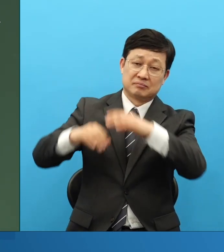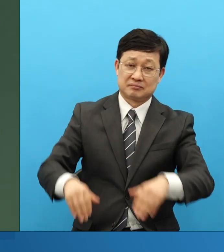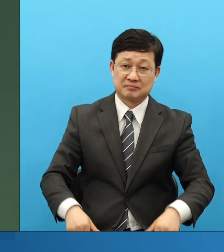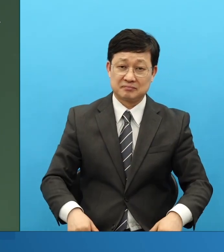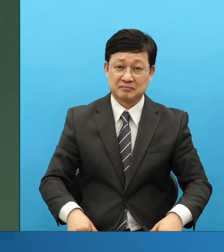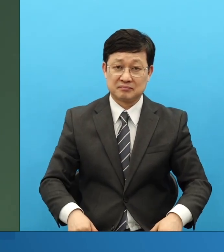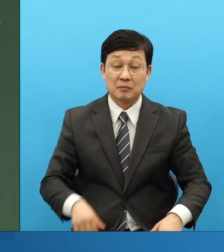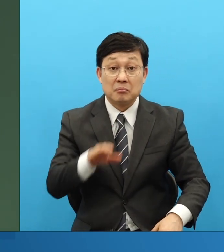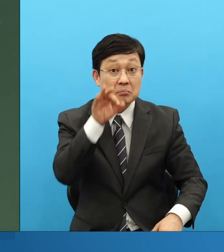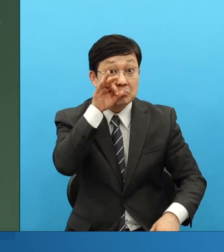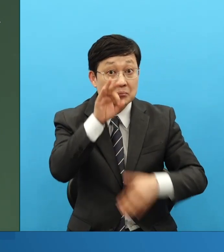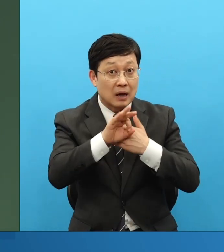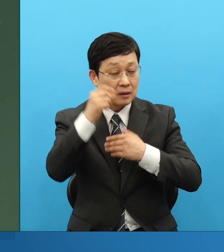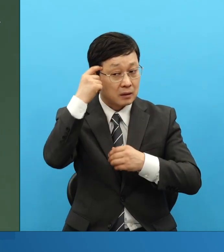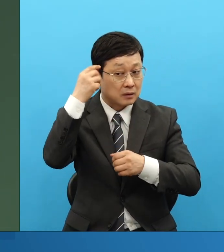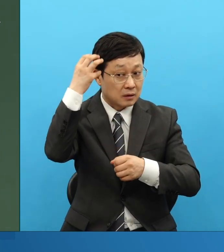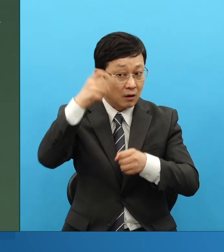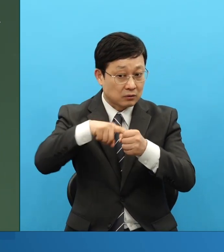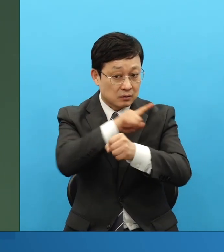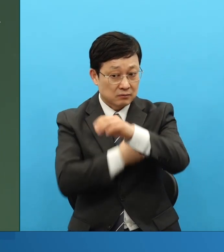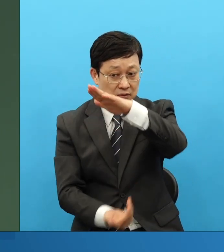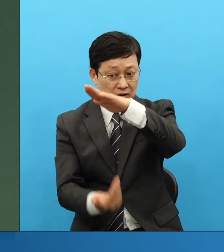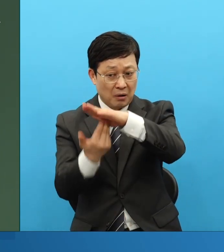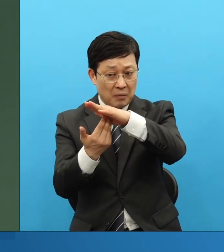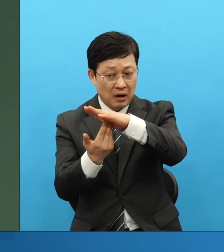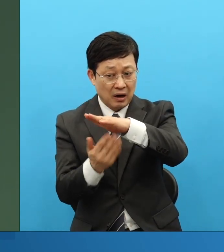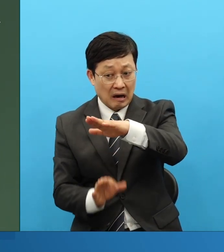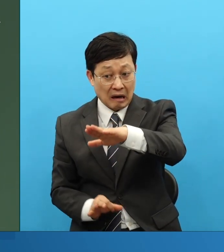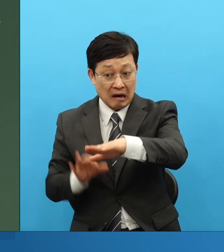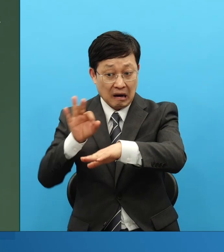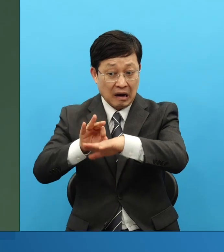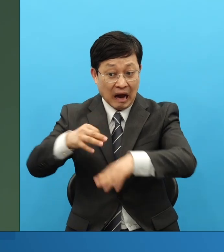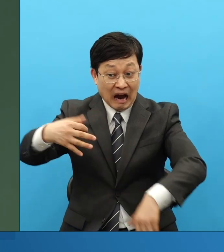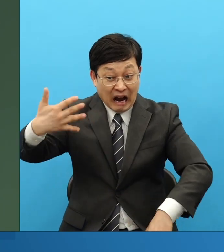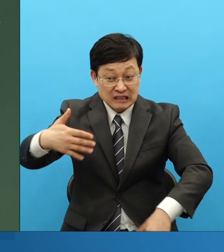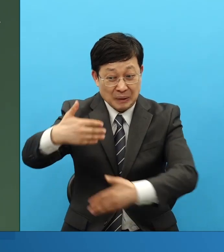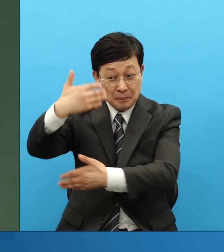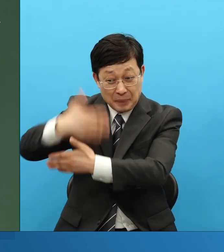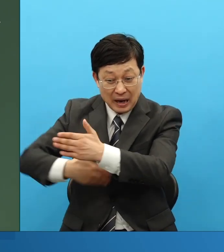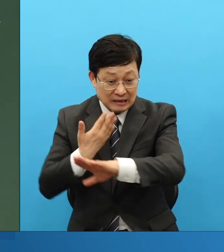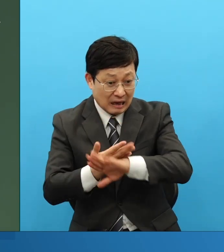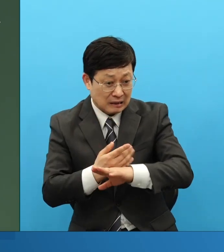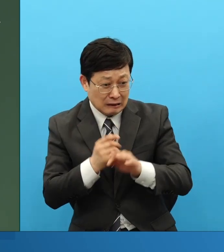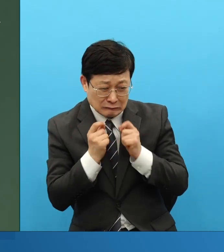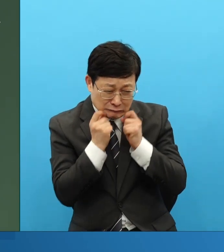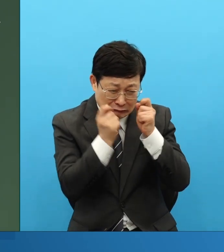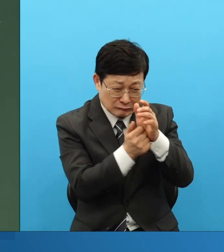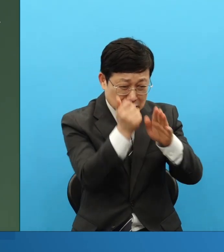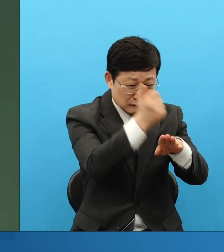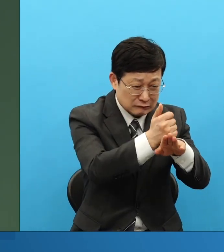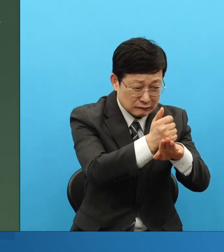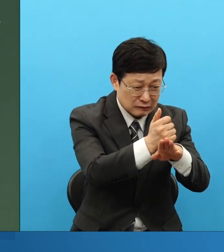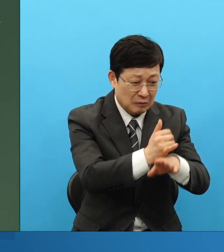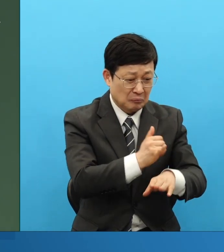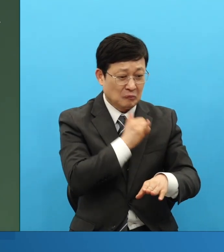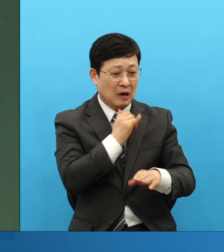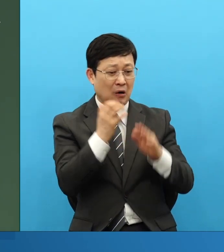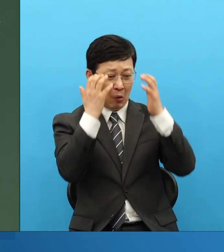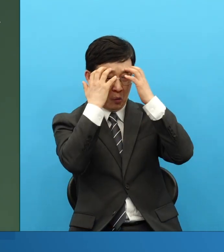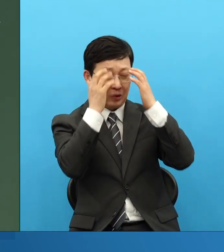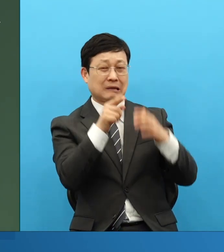Because if you become the summit without becoming the spiritual summit first, you will suffer. 영적 서밋이 먼저 되는 거라 이게. Then you become the spiritual summit